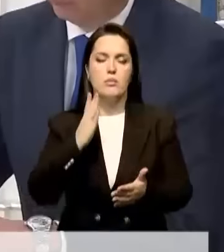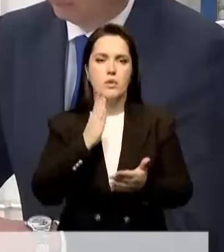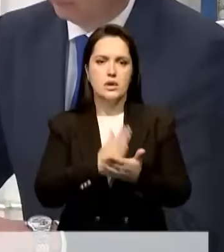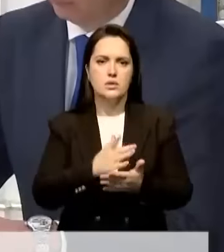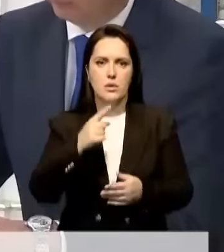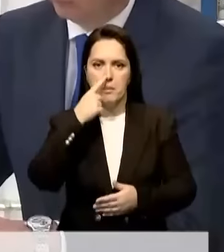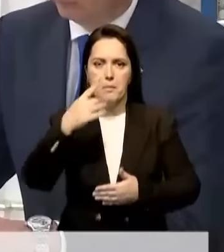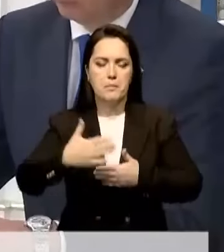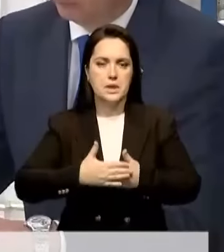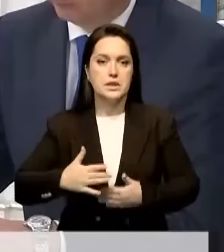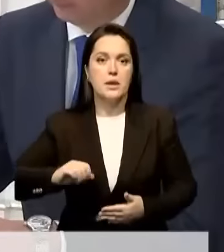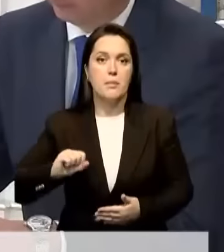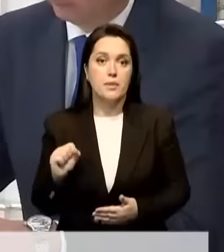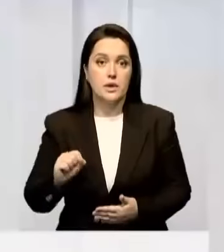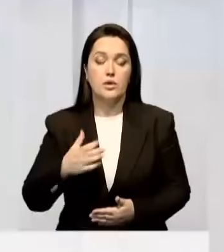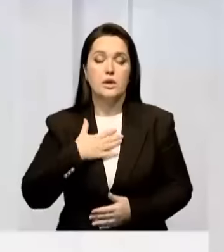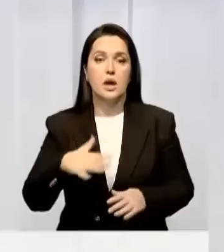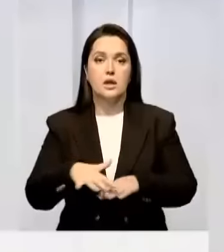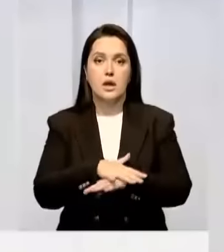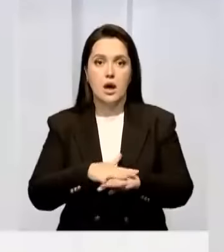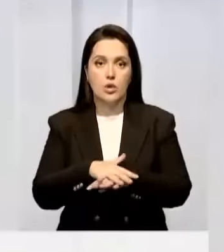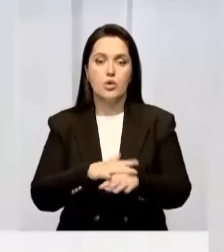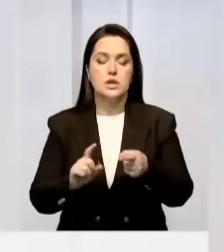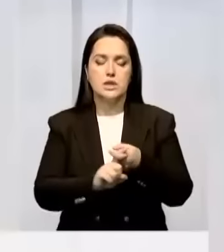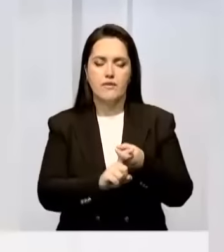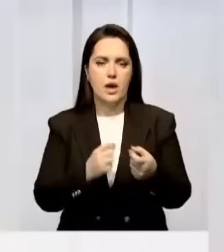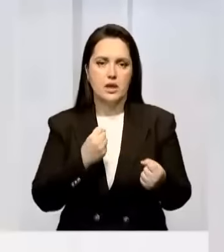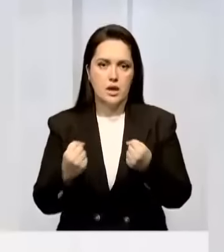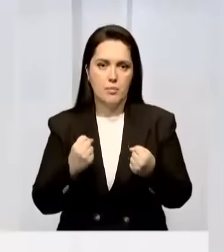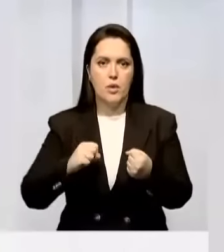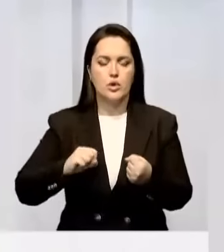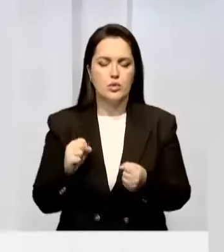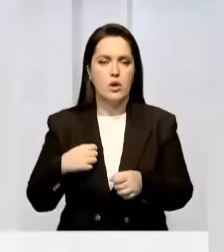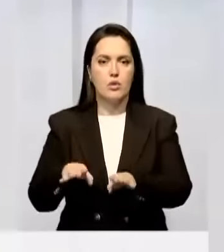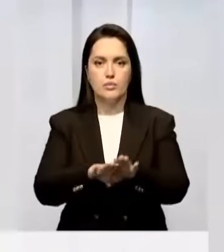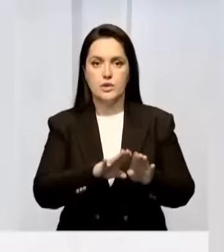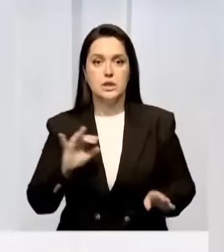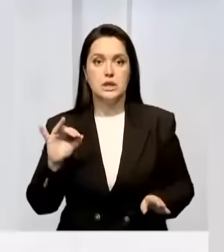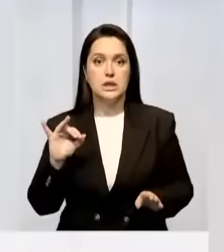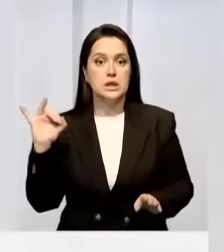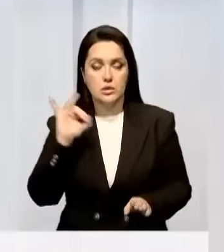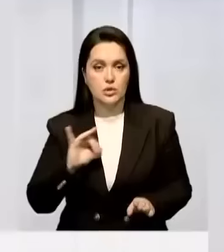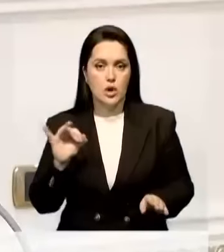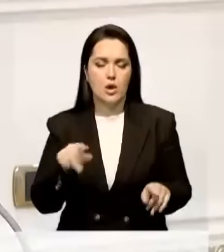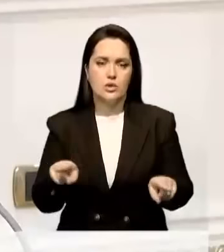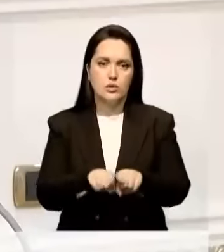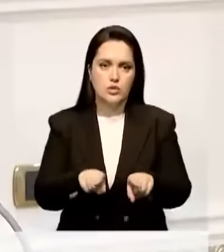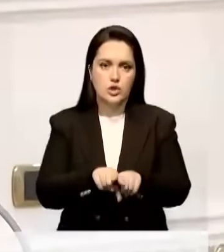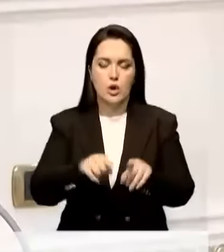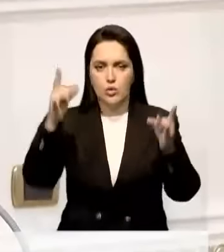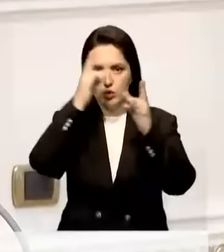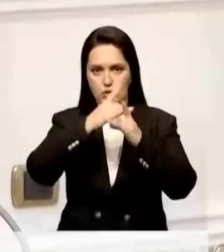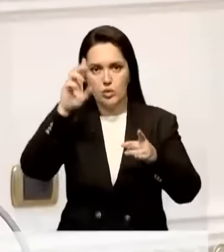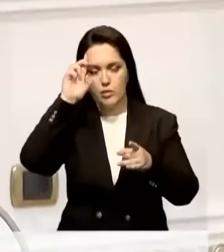временем близким партнером. Наши народы связывают крепкие узы дружбы, общая история и схожие культурно-гуманитарные ценности.